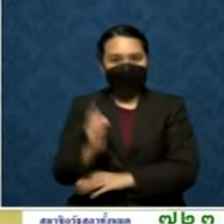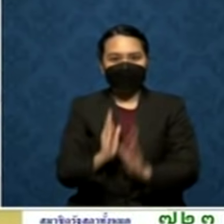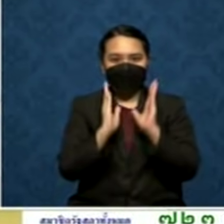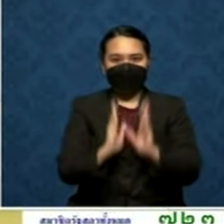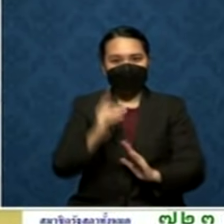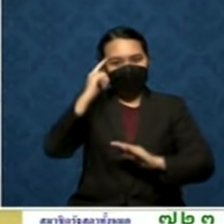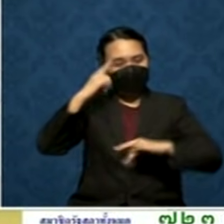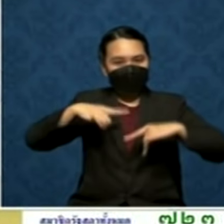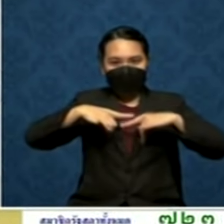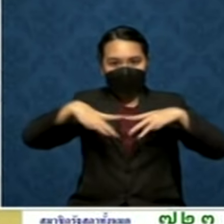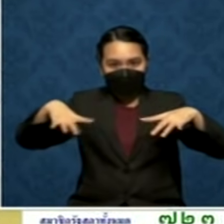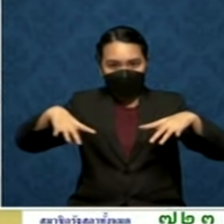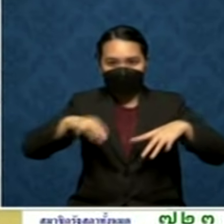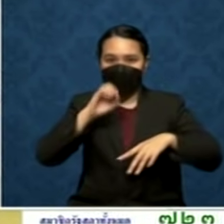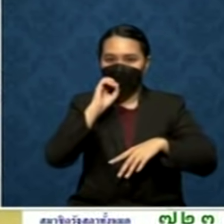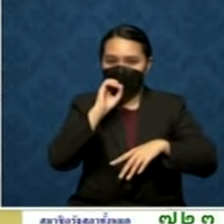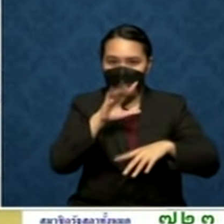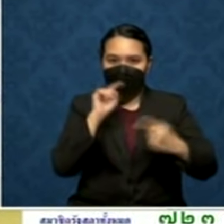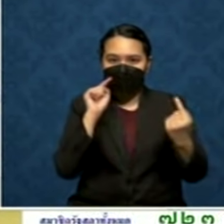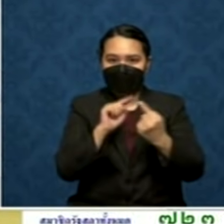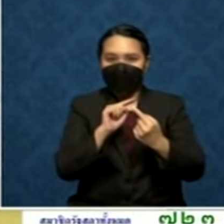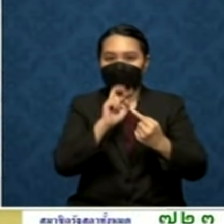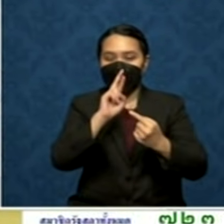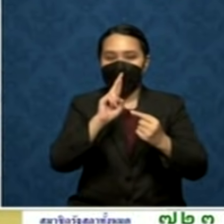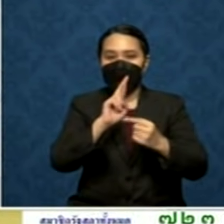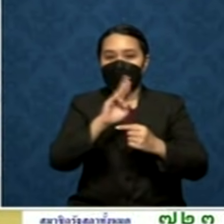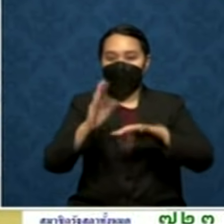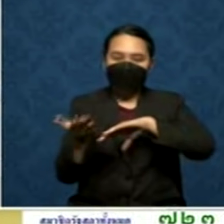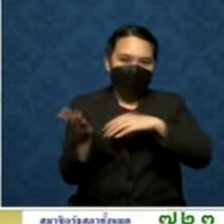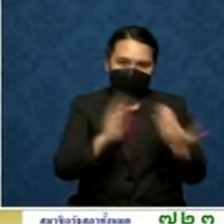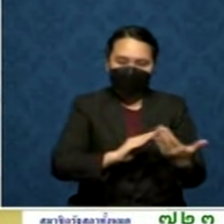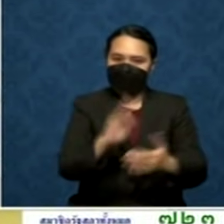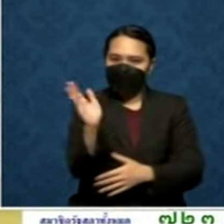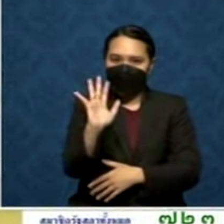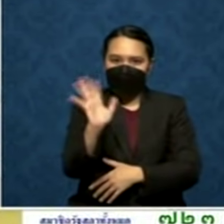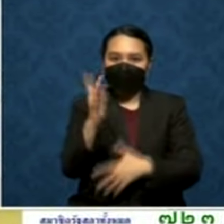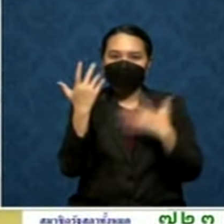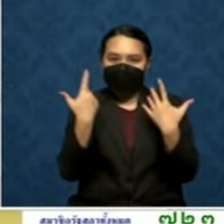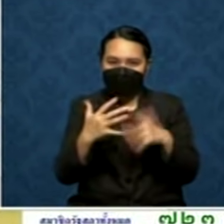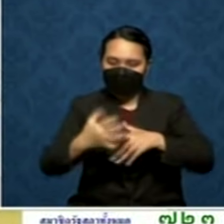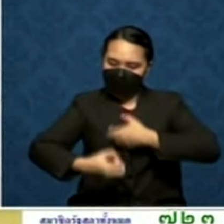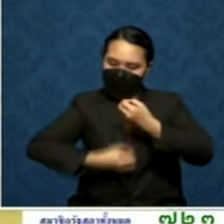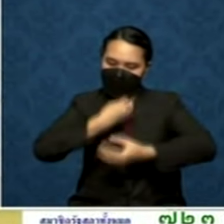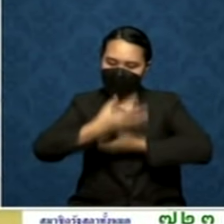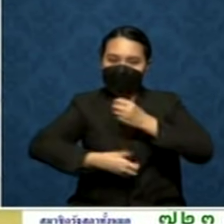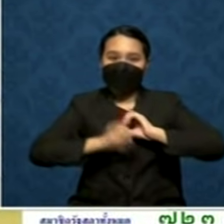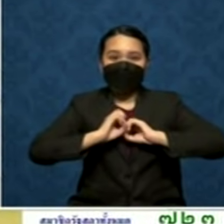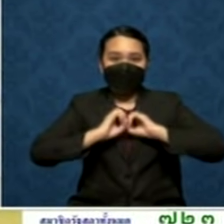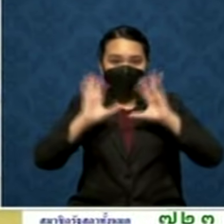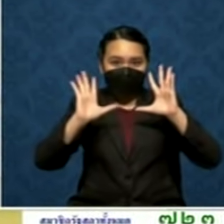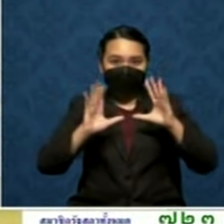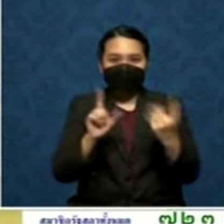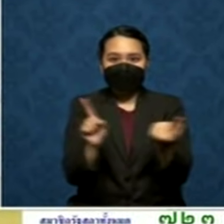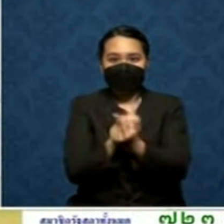ที่เห็นต่างไปเป็นกระบวนการล้มล้างการปกครองแล้วแสดงครับแสดงให้ประชาชนเห็นว่าสังคม